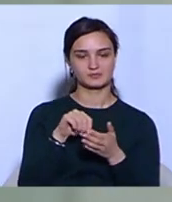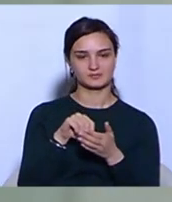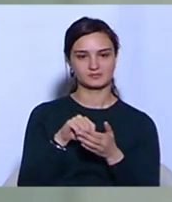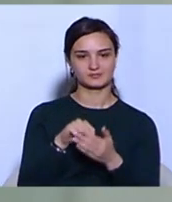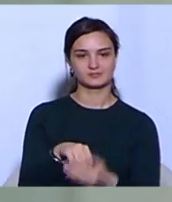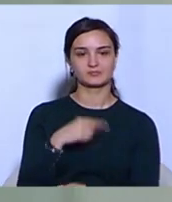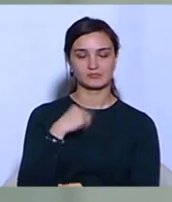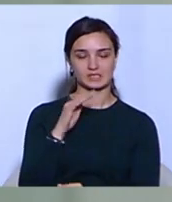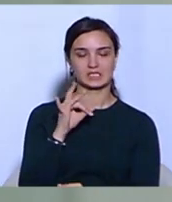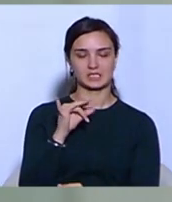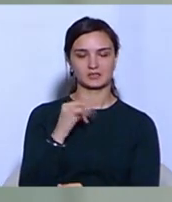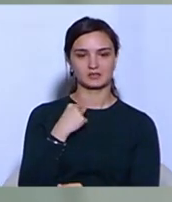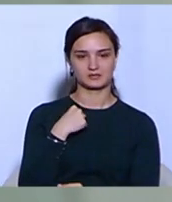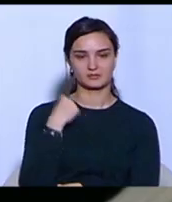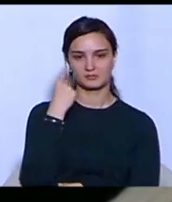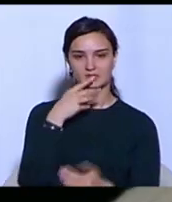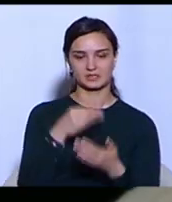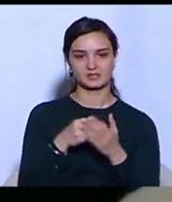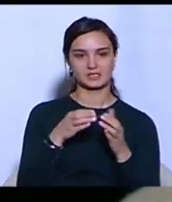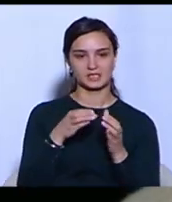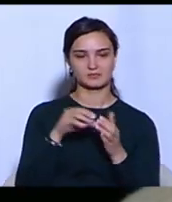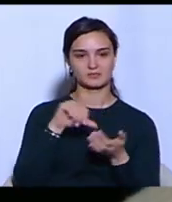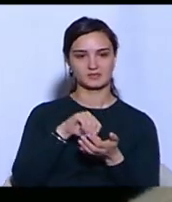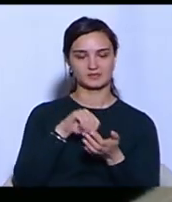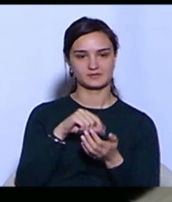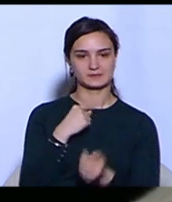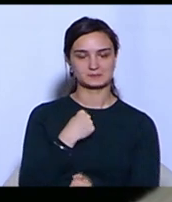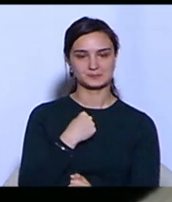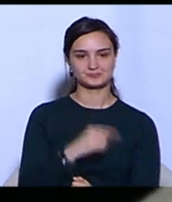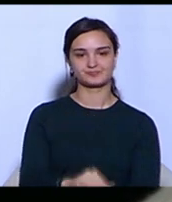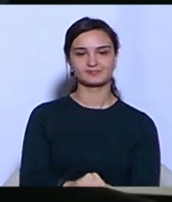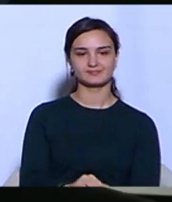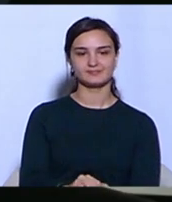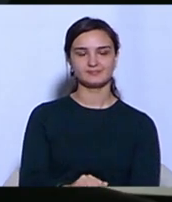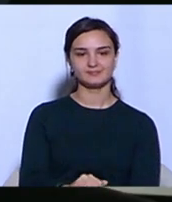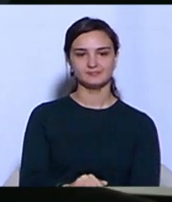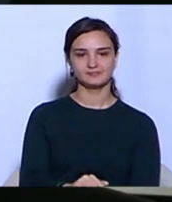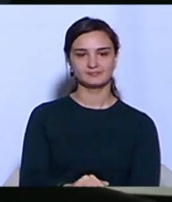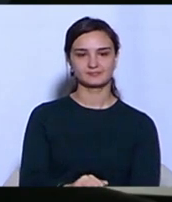ვარ ქერენ სტალინი, პირადი ექიმის გუნდის წევრი.